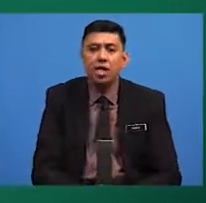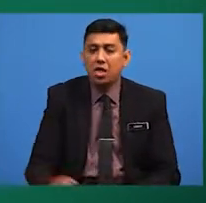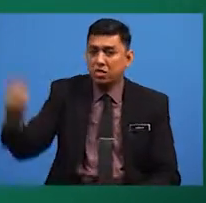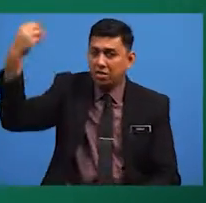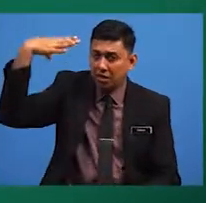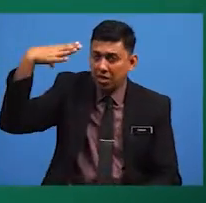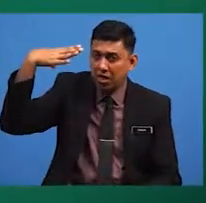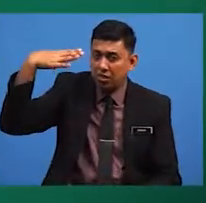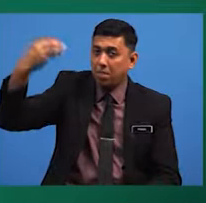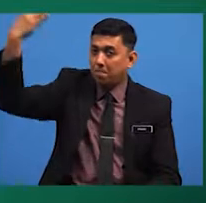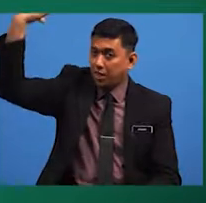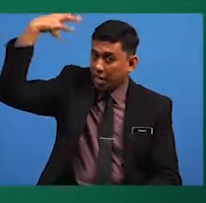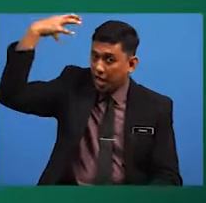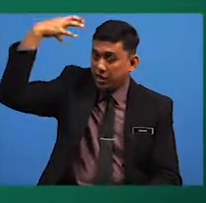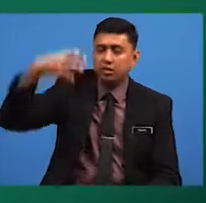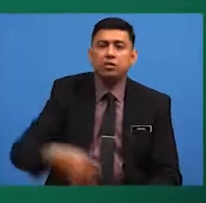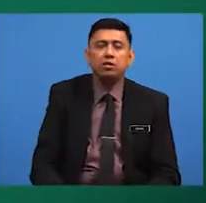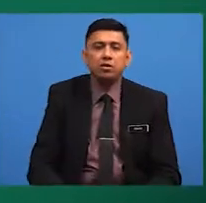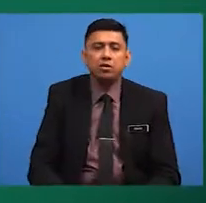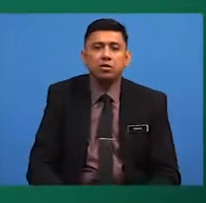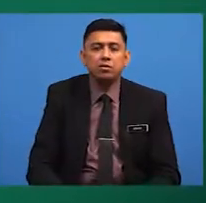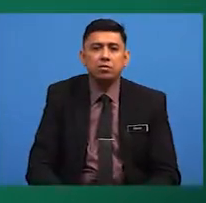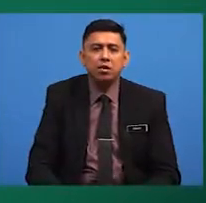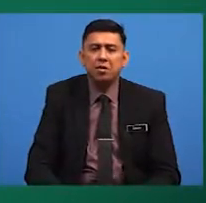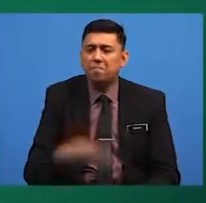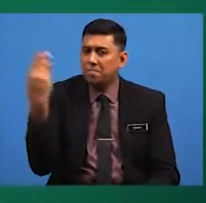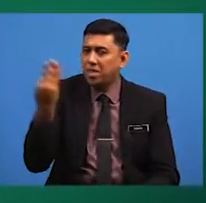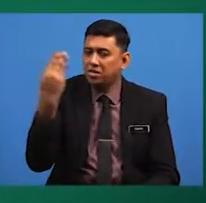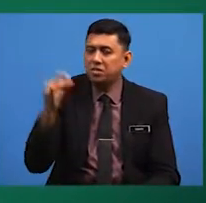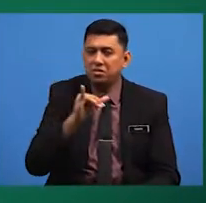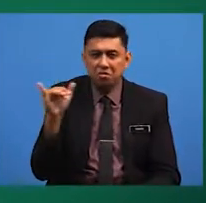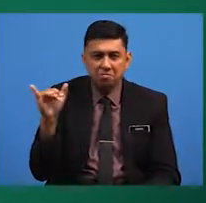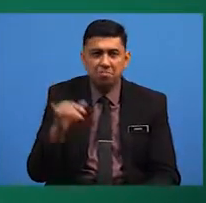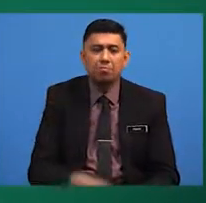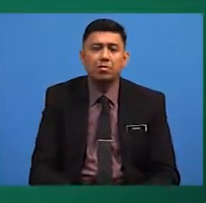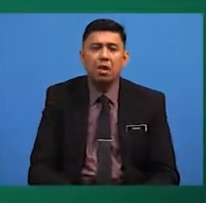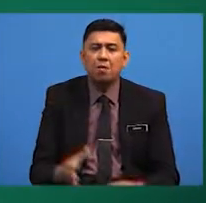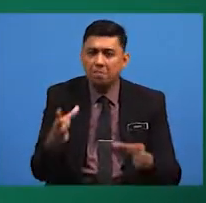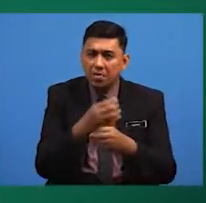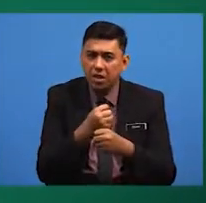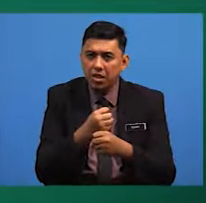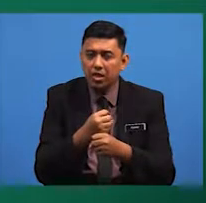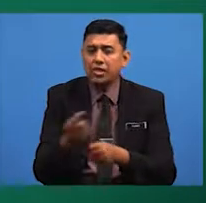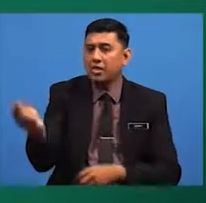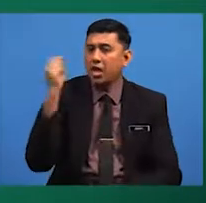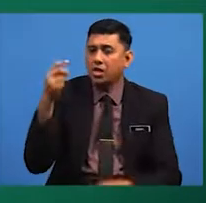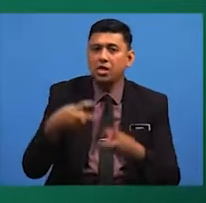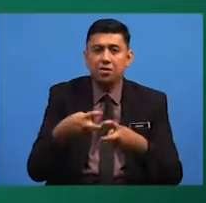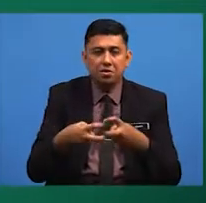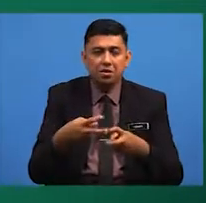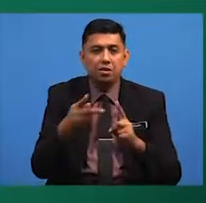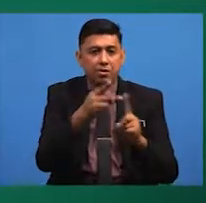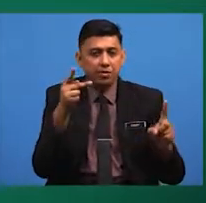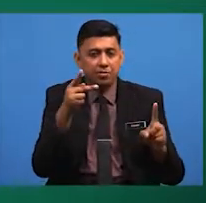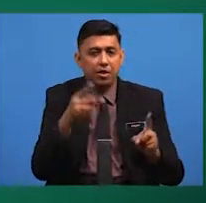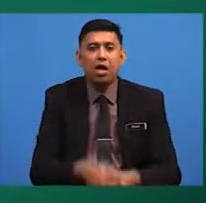sinaran cahaya matahari tenaga surya juga kebiasaannya menjeda tenaga elektrik